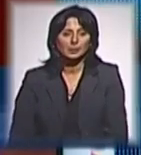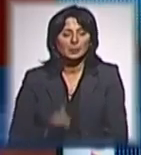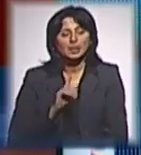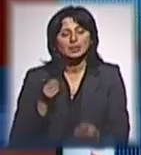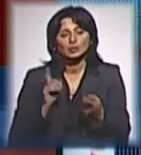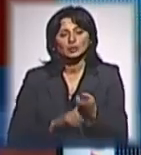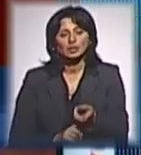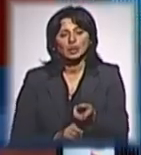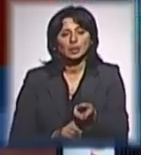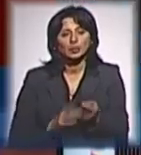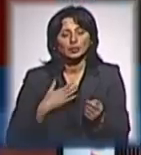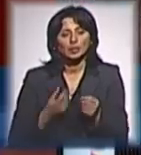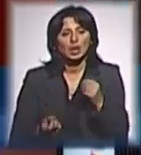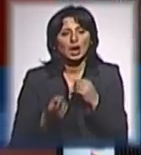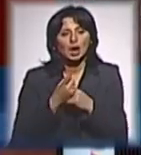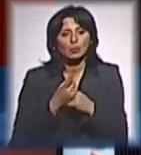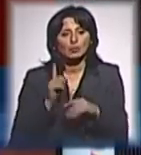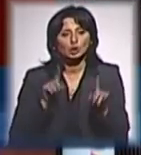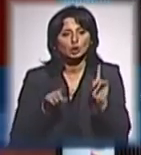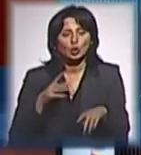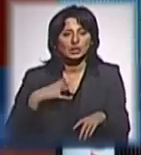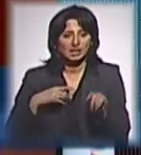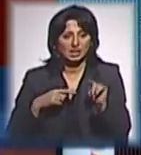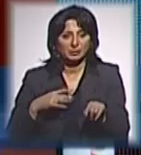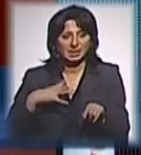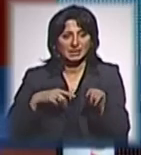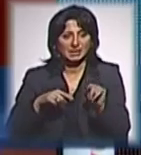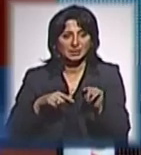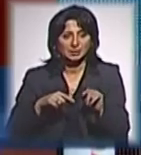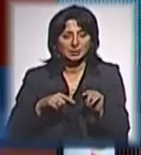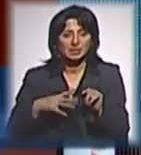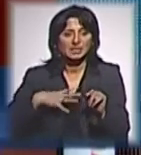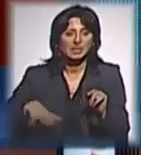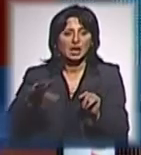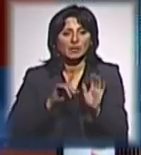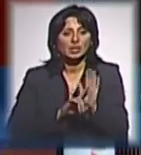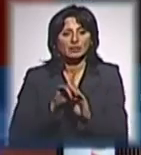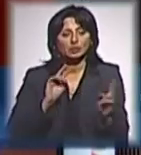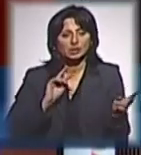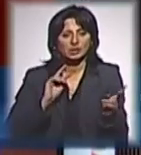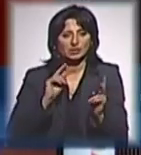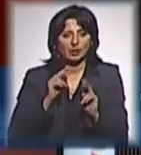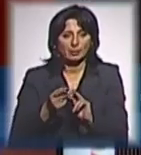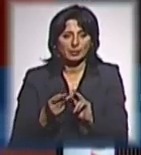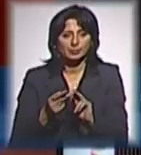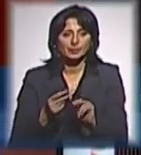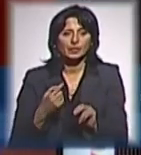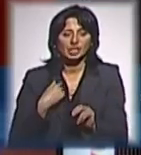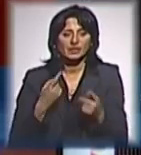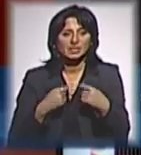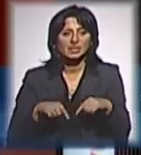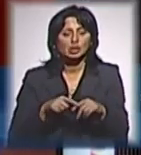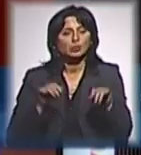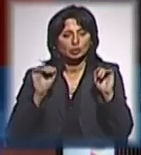რაც შეეხება ჩვენს ამოცანას, ჩვენ გვინდა ზოგადად თბილისში და თბილისიდან მთელ დაარჩენ საქართველოში დაიწყოს ცვლილებები. ჩვენ